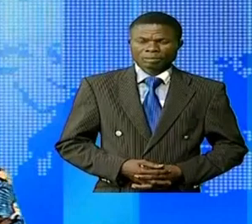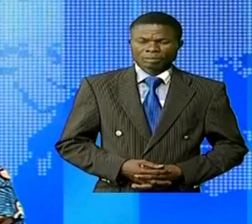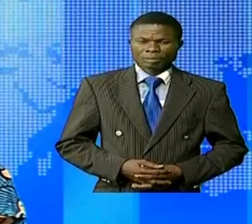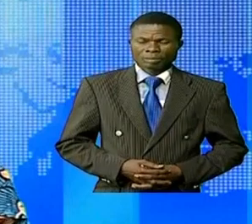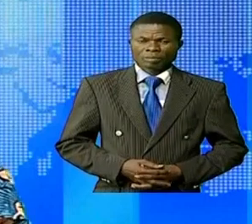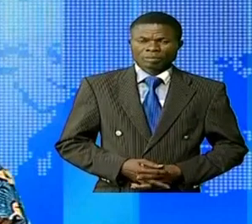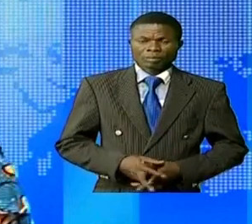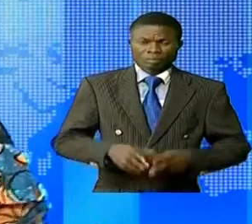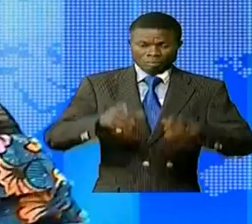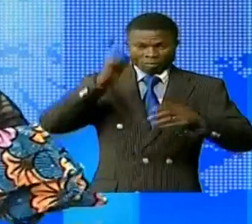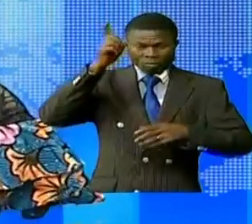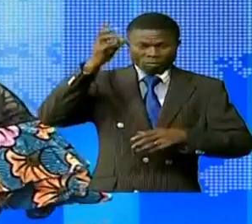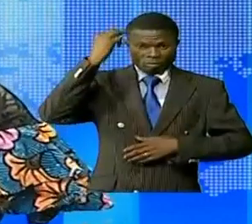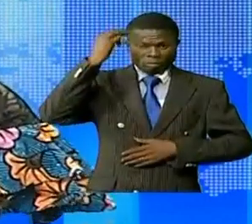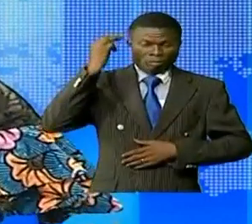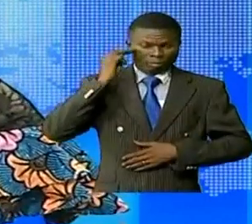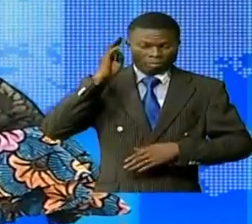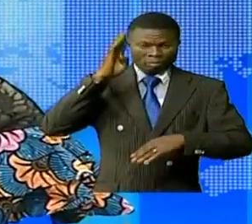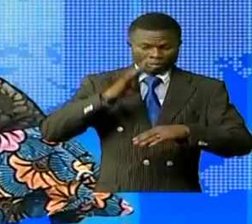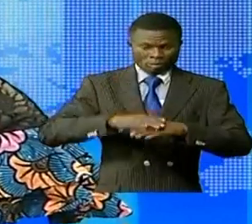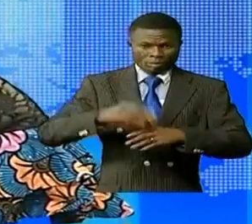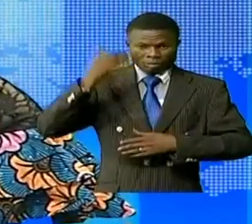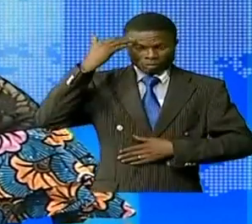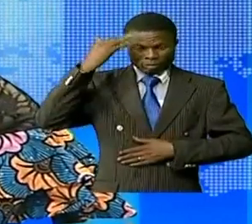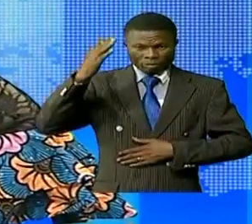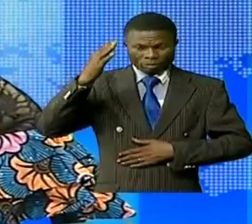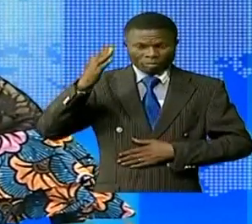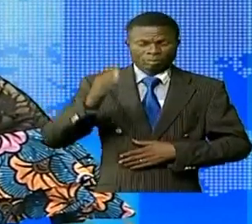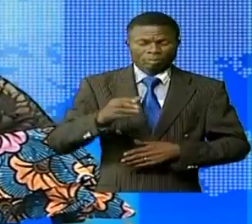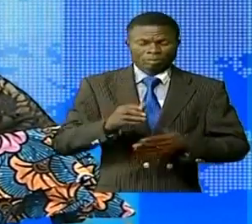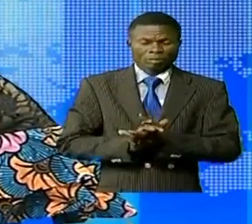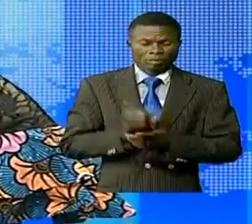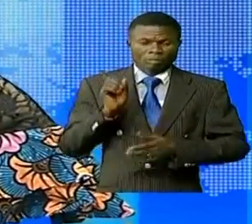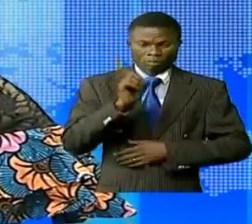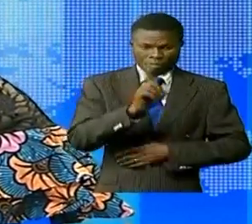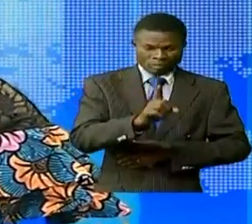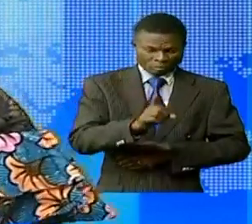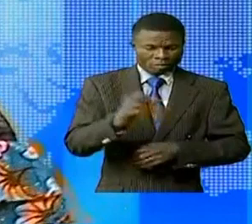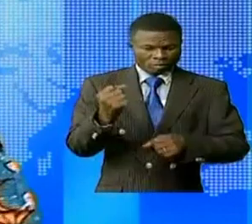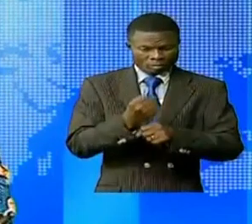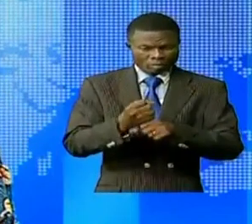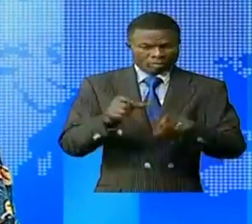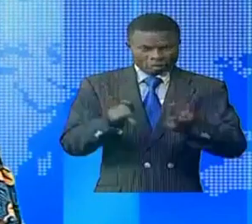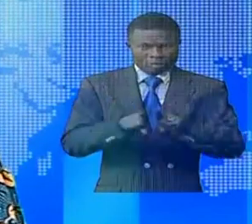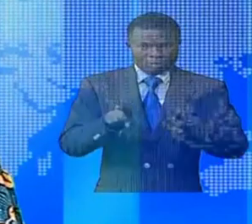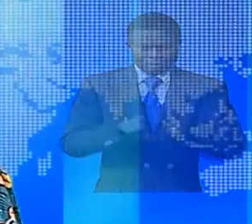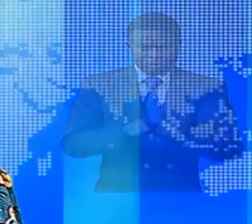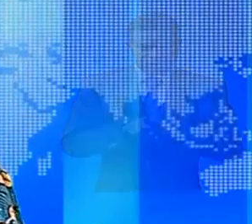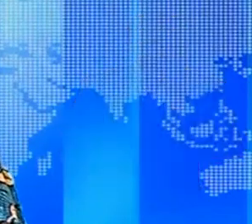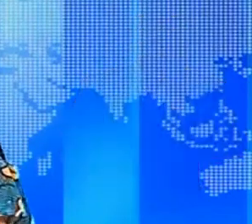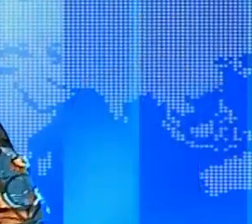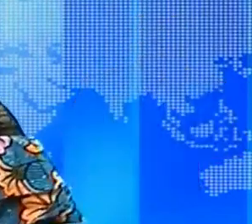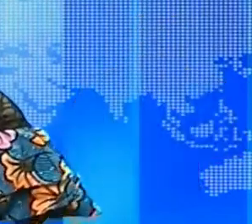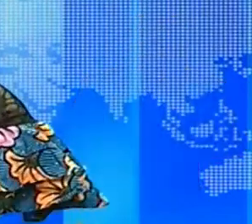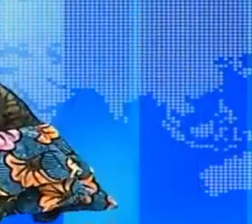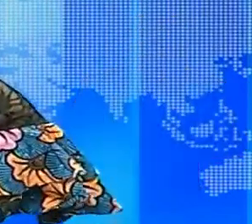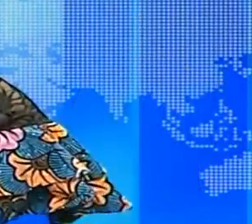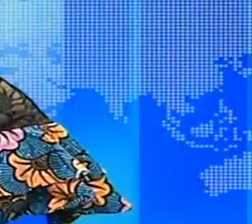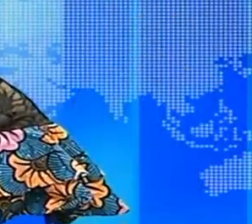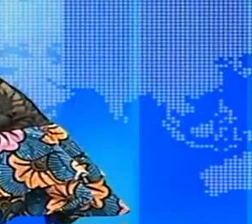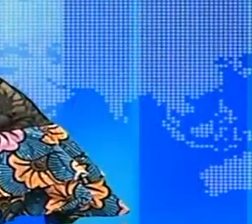la Tchouapa. Comme en Mbandaka, le Premier ministre s'est livré au même exercice, celui de s'adresser à la population.